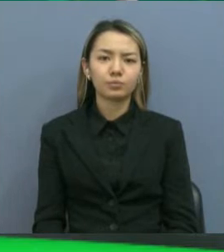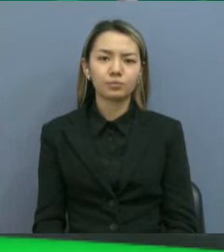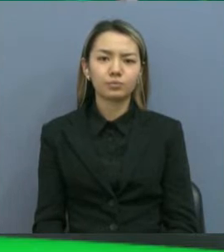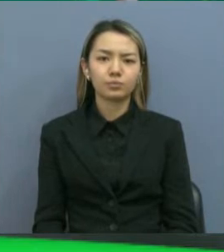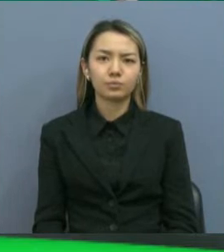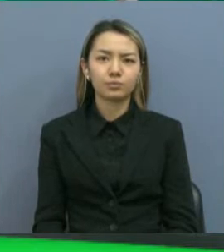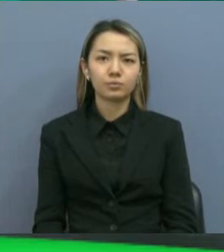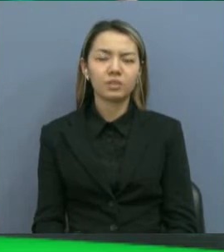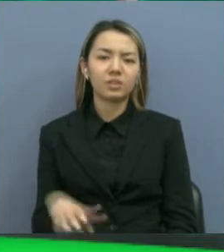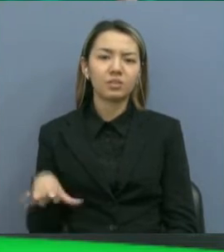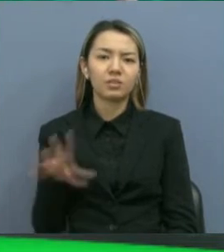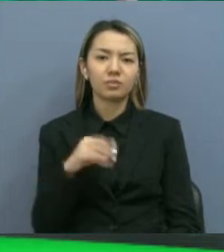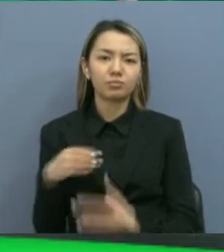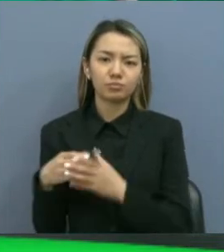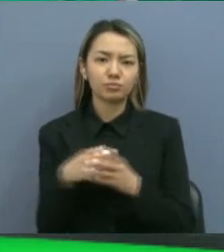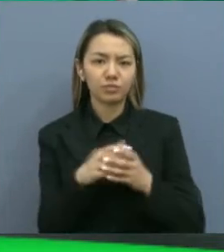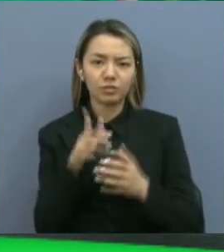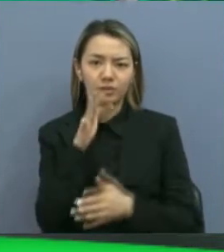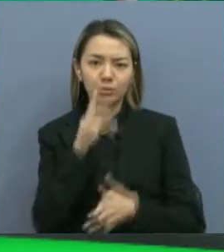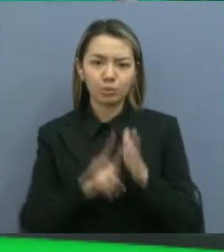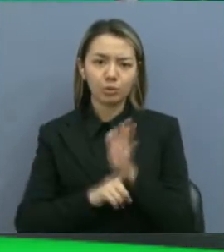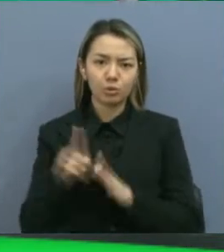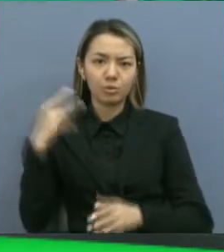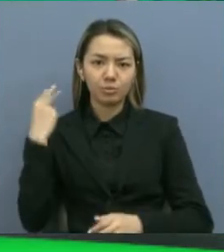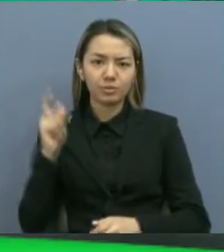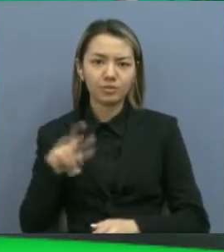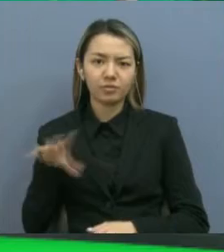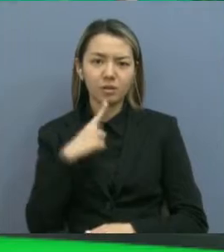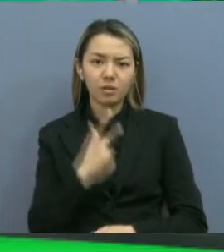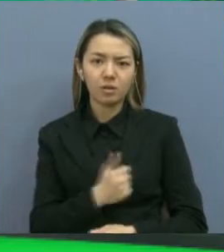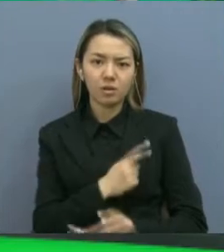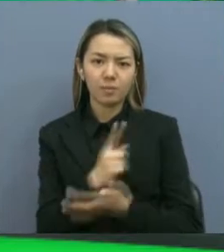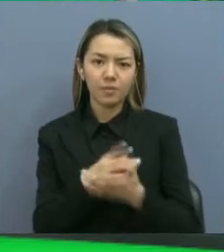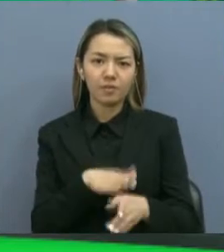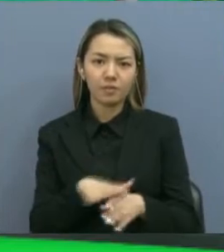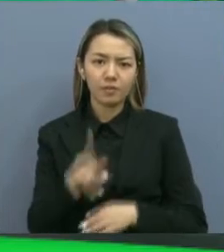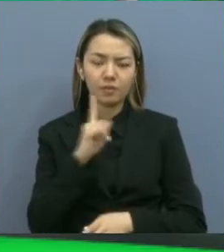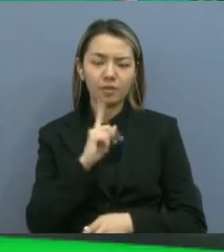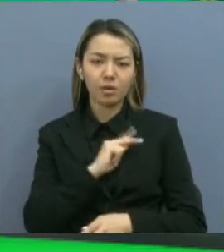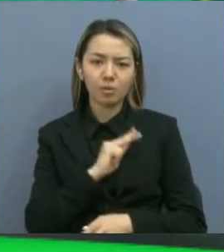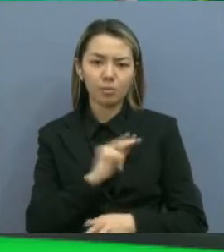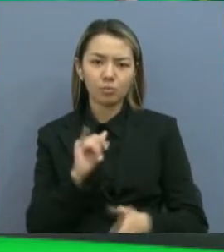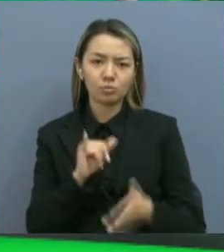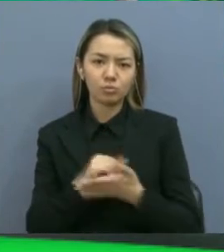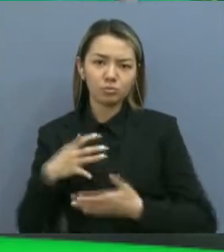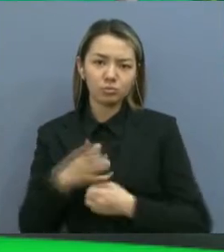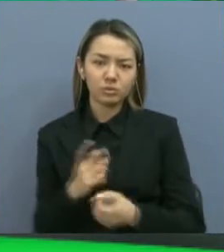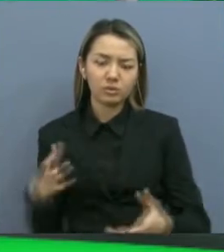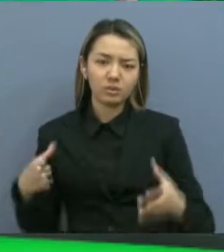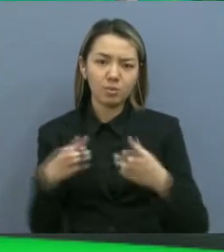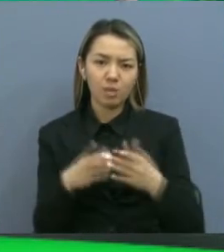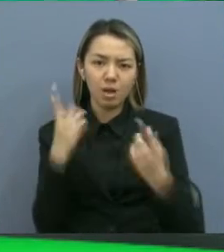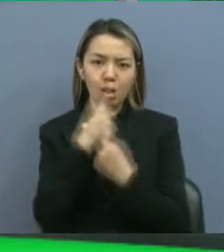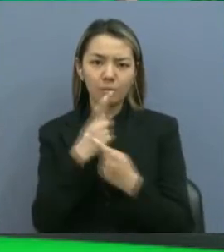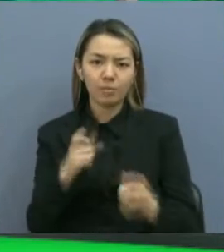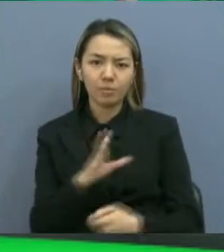еңсе тіктеп бас біріктіретін кез жетті. Мемлекет басшысы әскери міндеттілерді қысқа мерзімдік қызметке жинау туралы